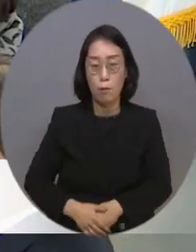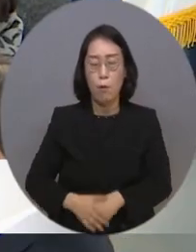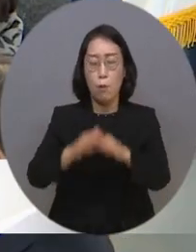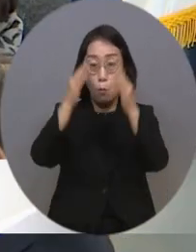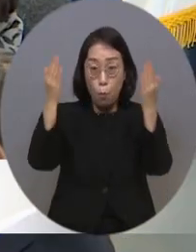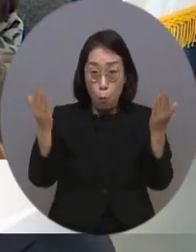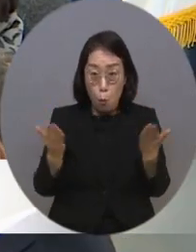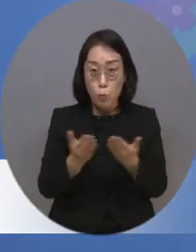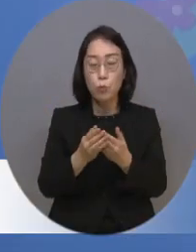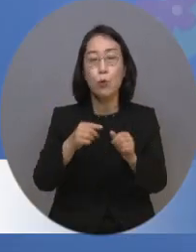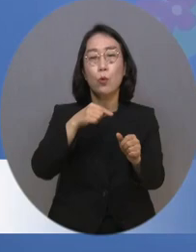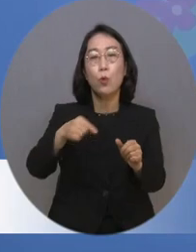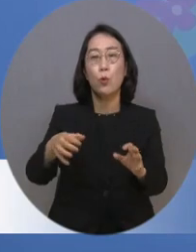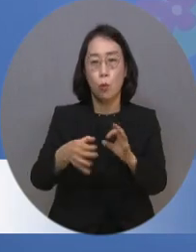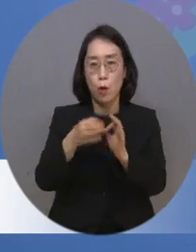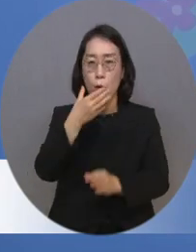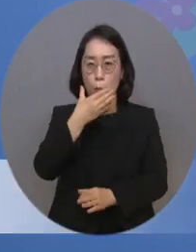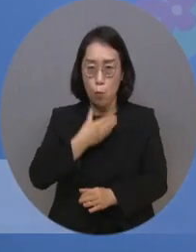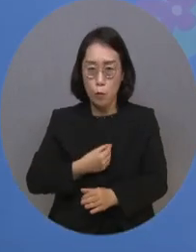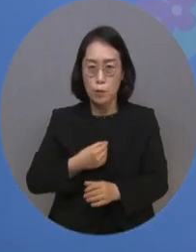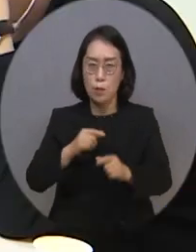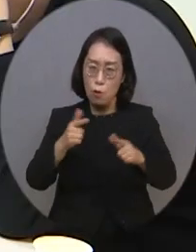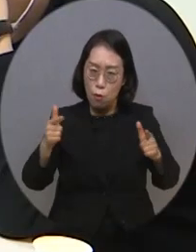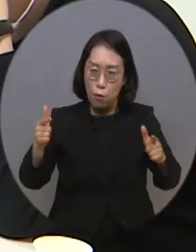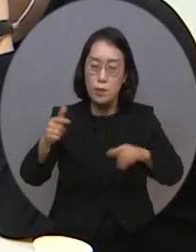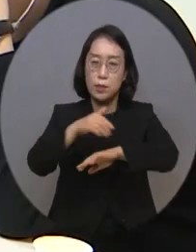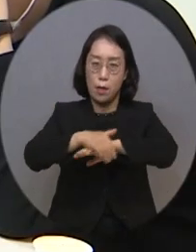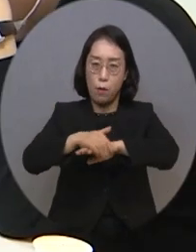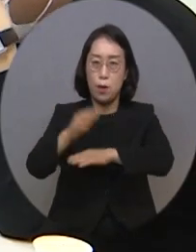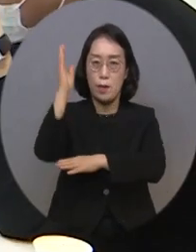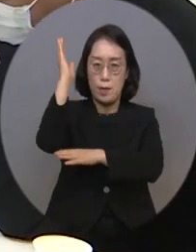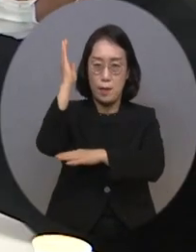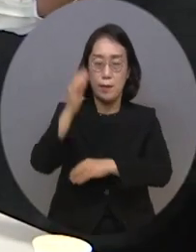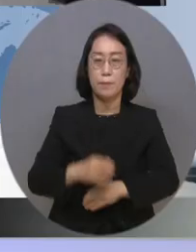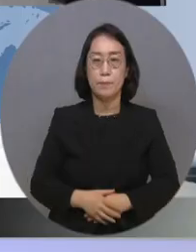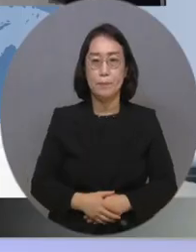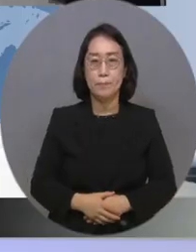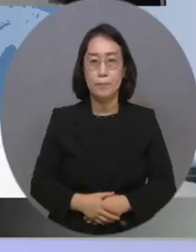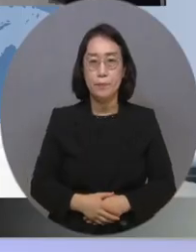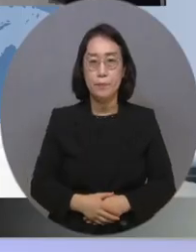교육 분야와 결합한 복지정책 진행 의사도 밝혔습니다.